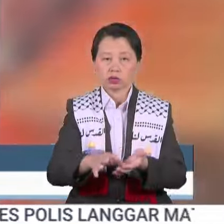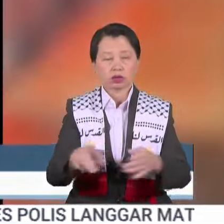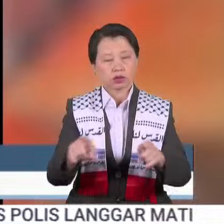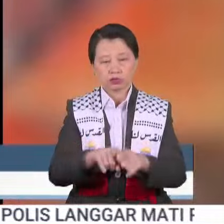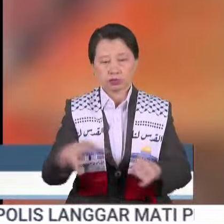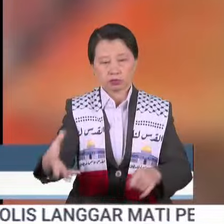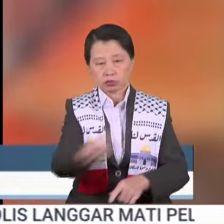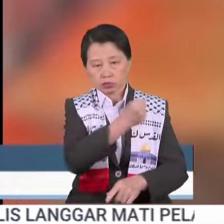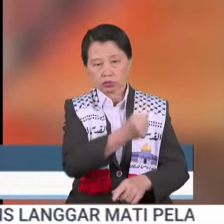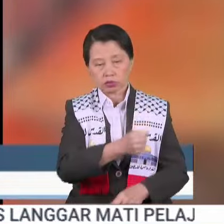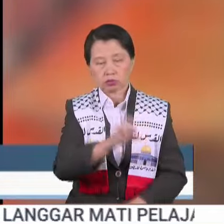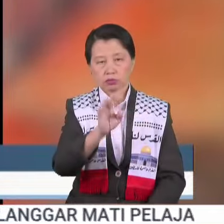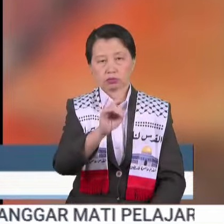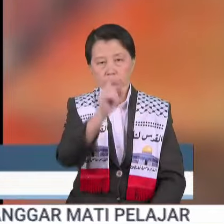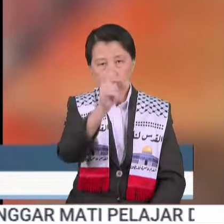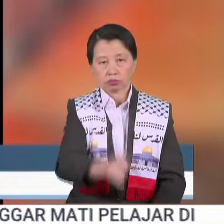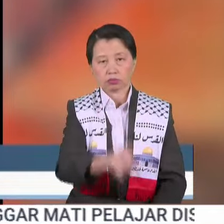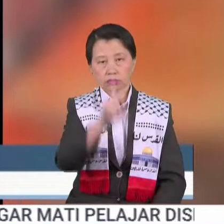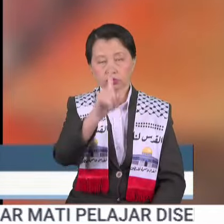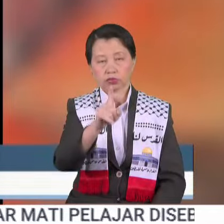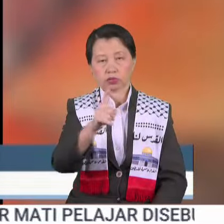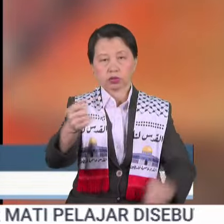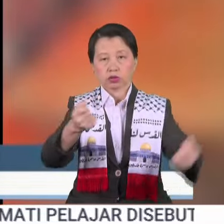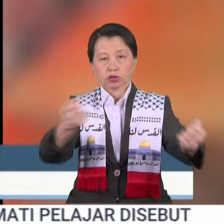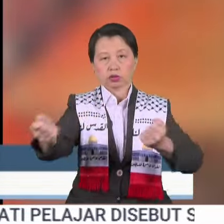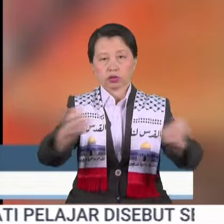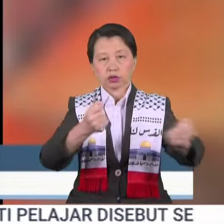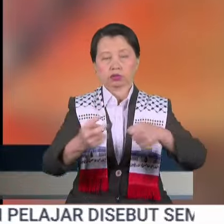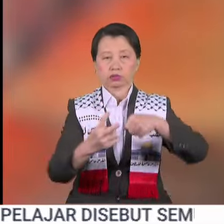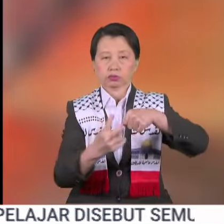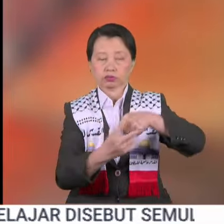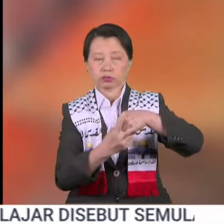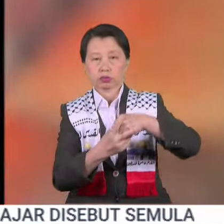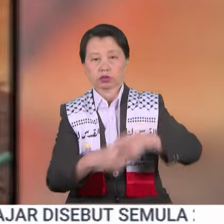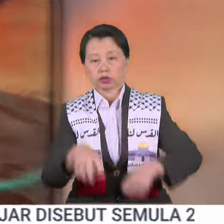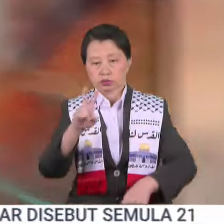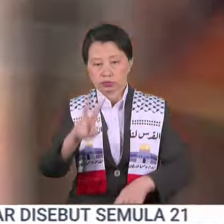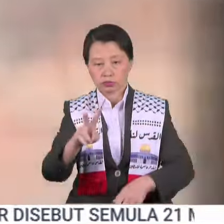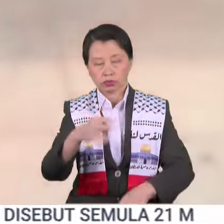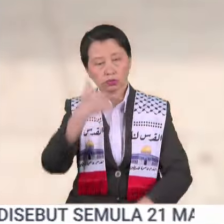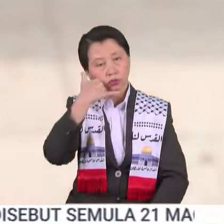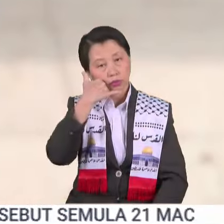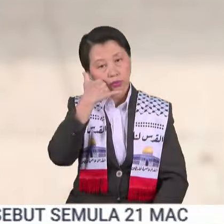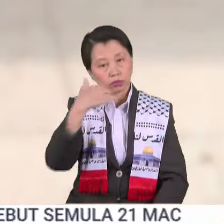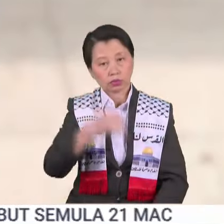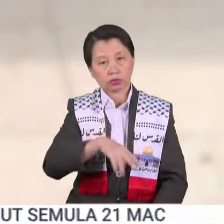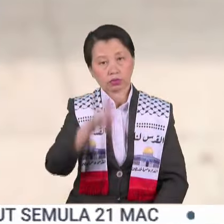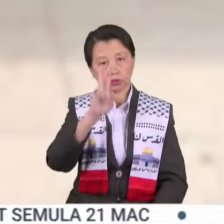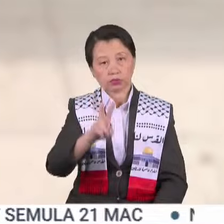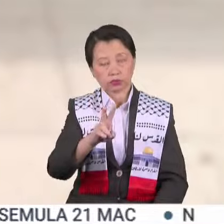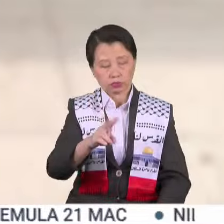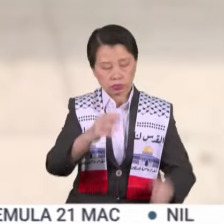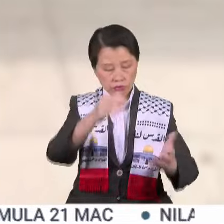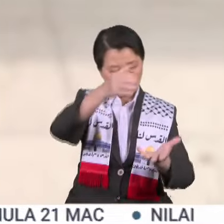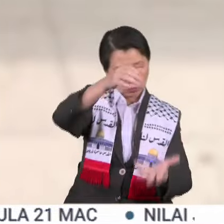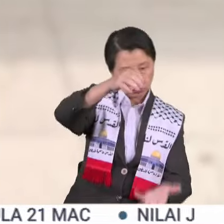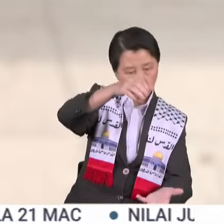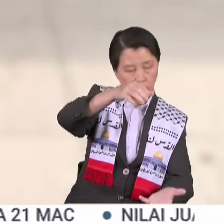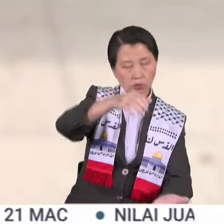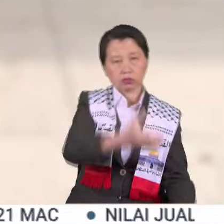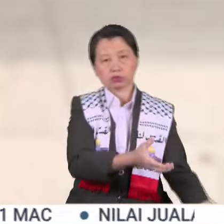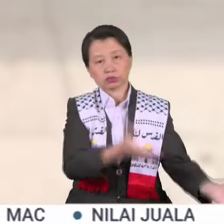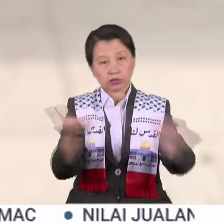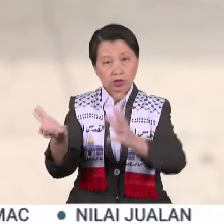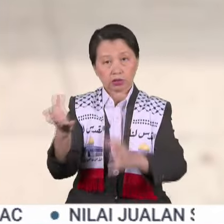Turut dirampas daripada suspek ialah 2 buah kenderaan jenis Proton Saga, 2 unit telefon bimbit, 2 tong cat dan 2 bilah